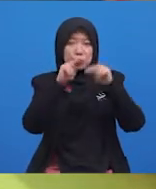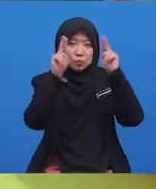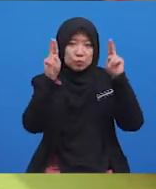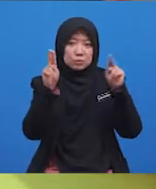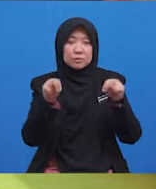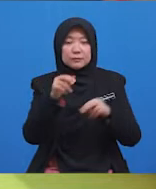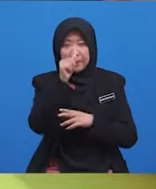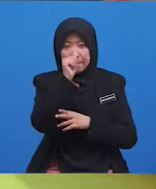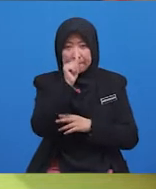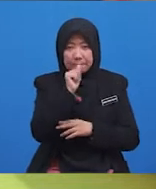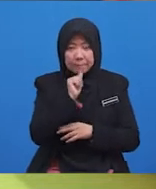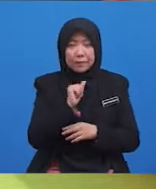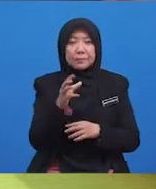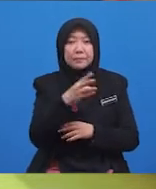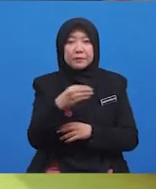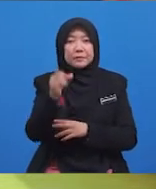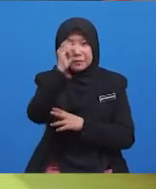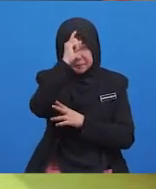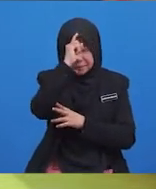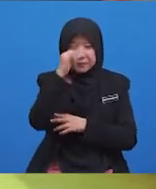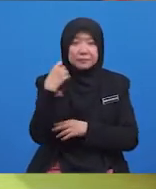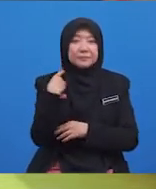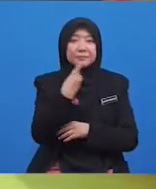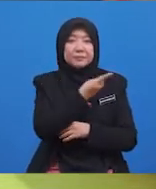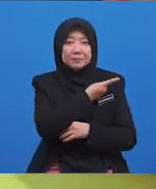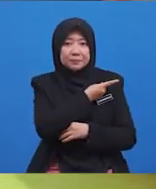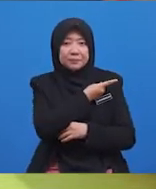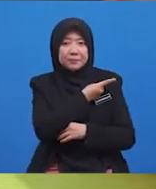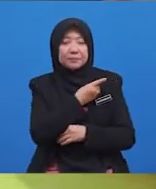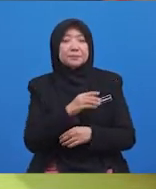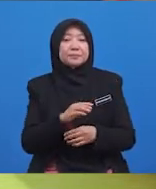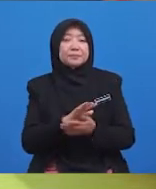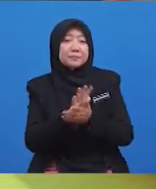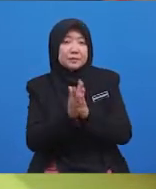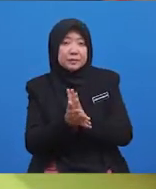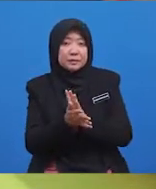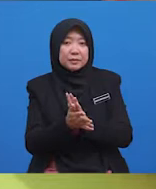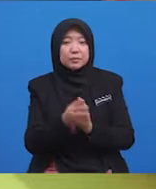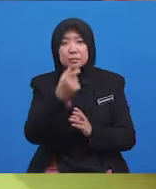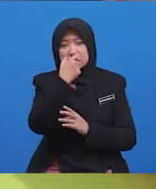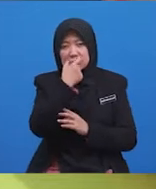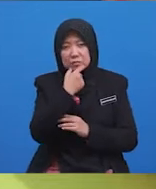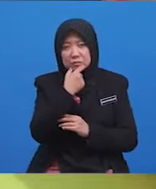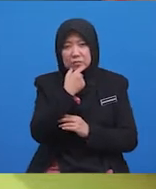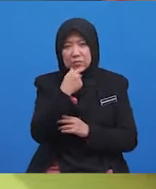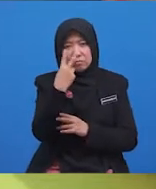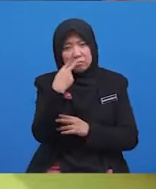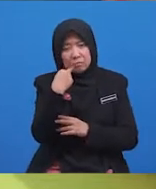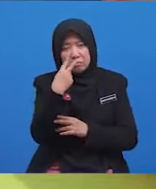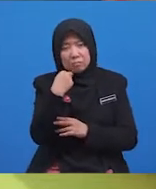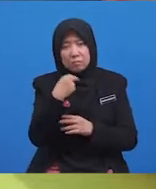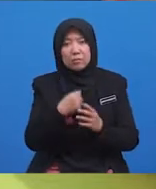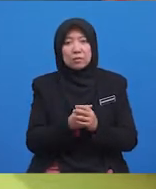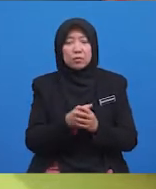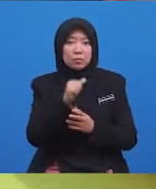menguji tahap kesabaran dan keimanan kita. Justeru, bersedih dan meratapi sesuatu